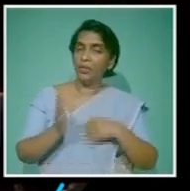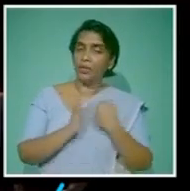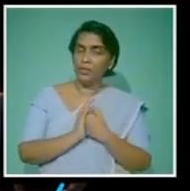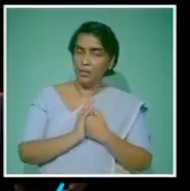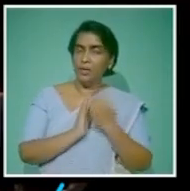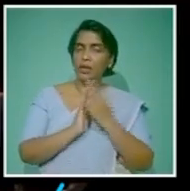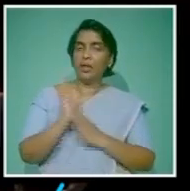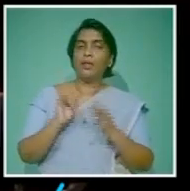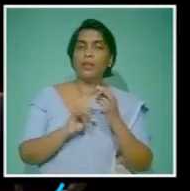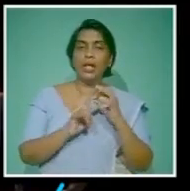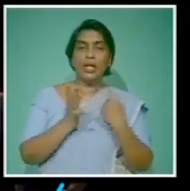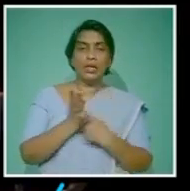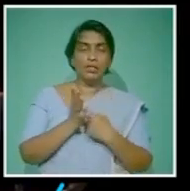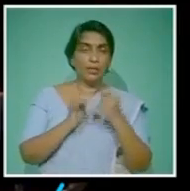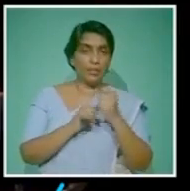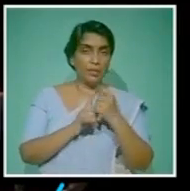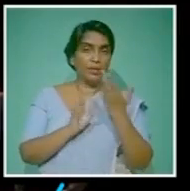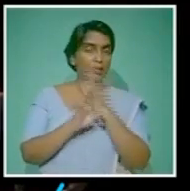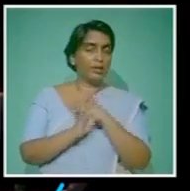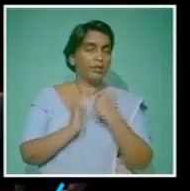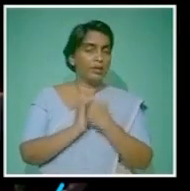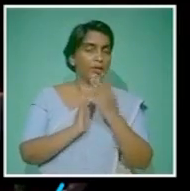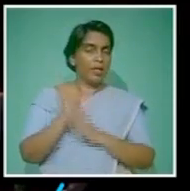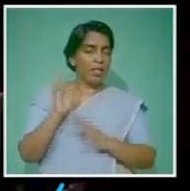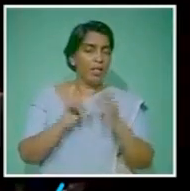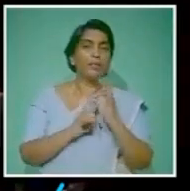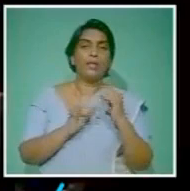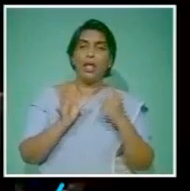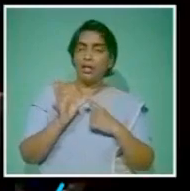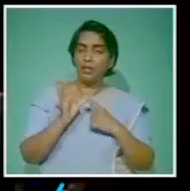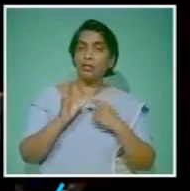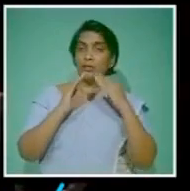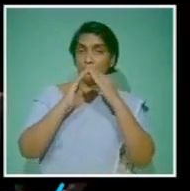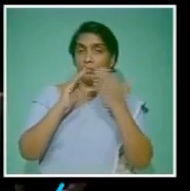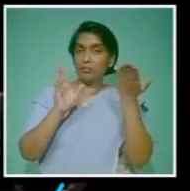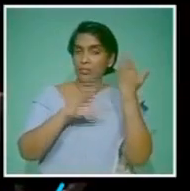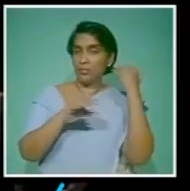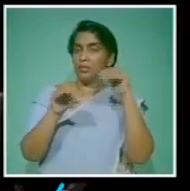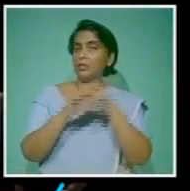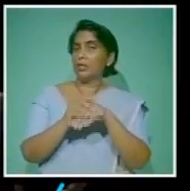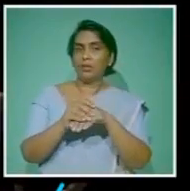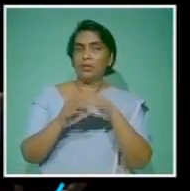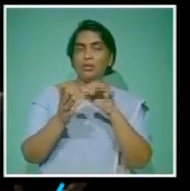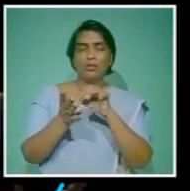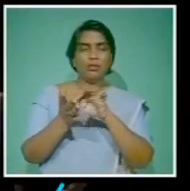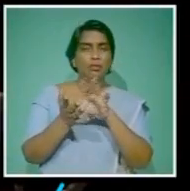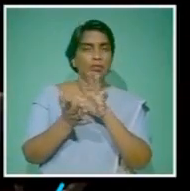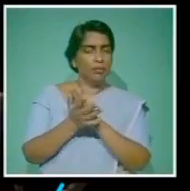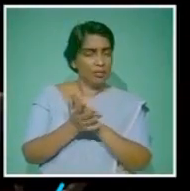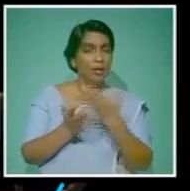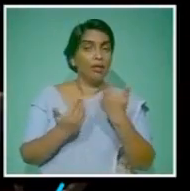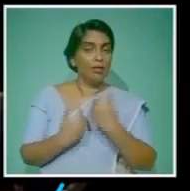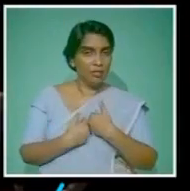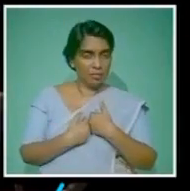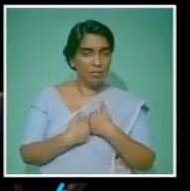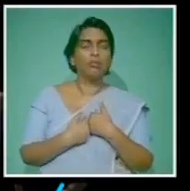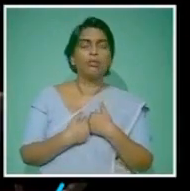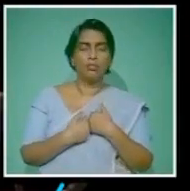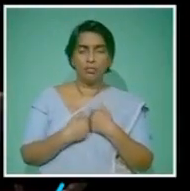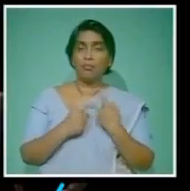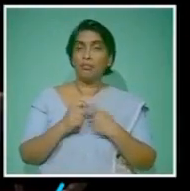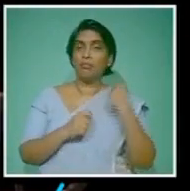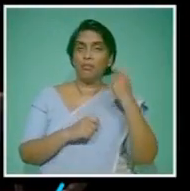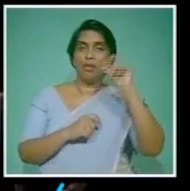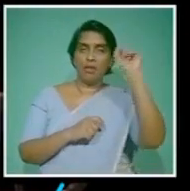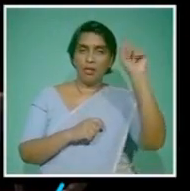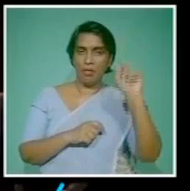අමාත්‍ය රිචඩ් පතින මැතිතුමා හිටපු ගරු අමාත්‍ය අතවුසෙන් රත් මැතිතුමා පදිංචිකරුවෙකු පිළිබඳ සටහනක් නොමැති අයෙකු සහ මා විසින් ගෙවි යුතු යන්නින්